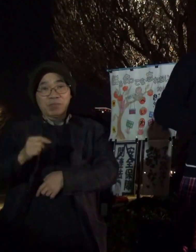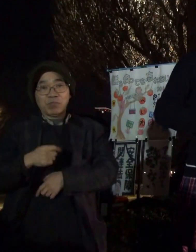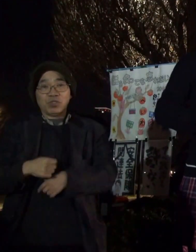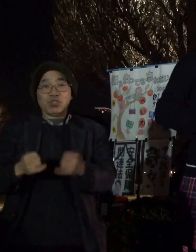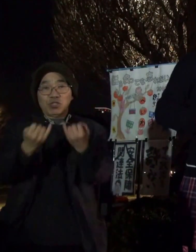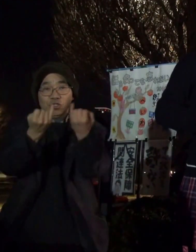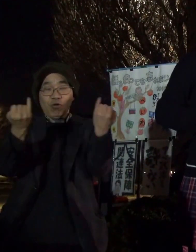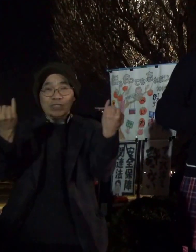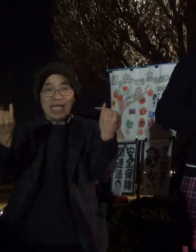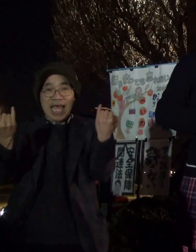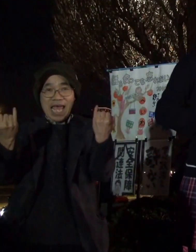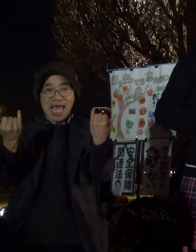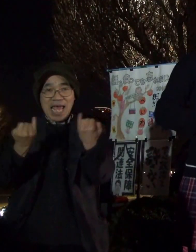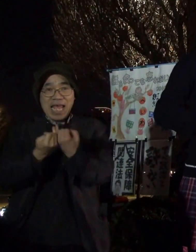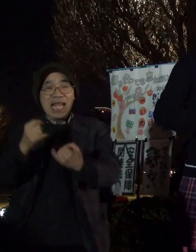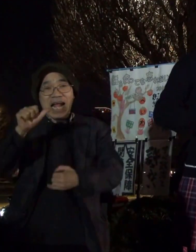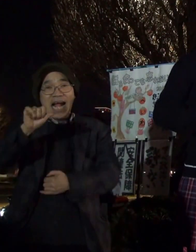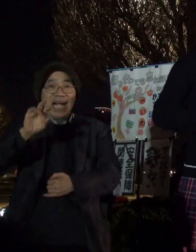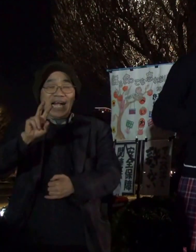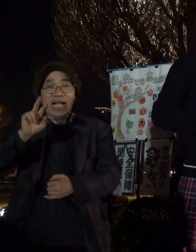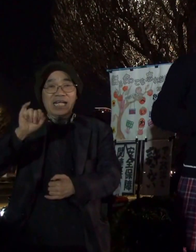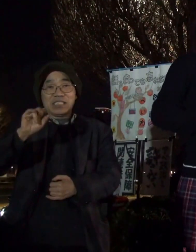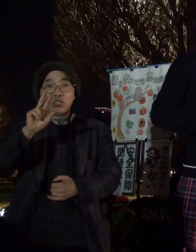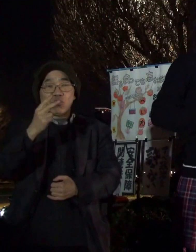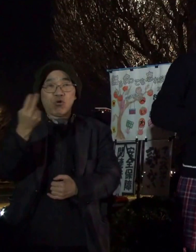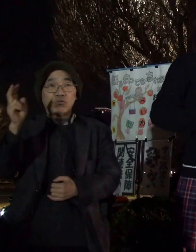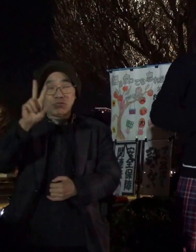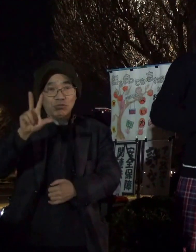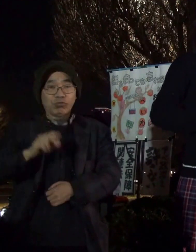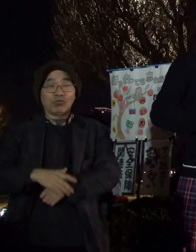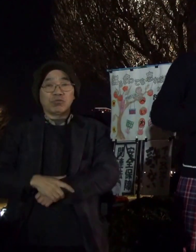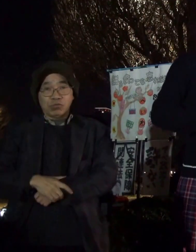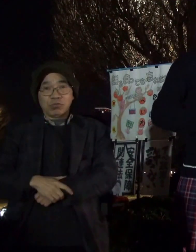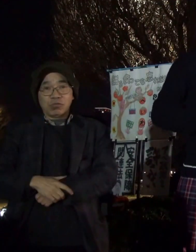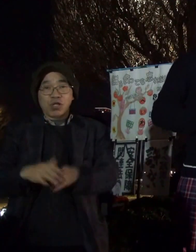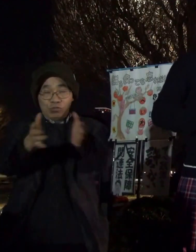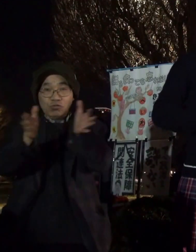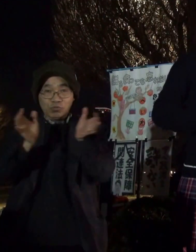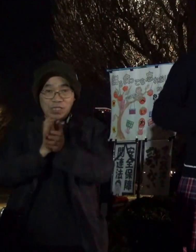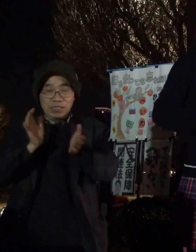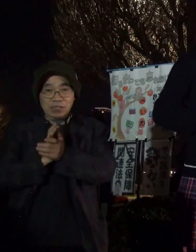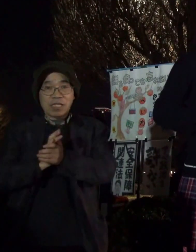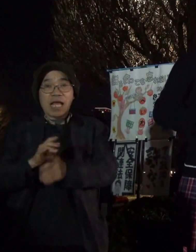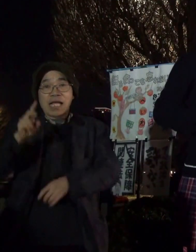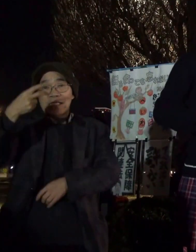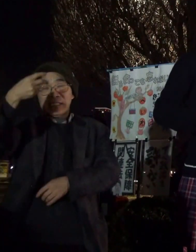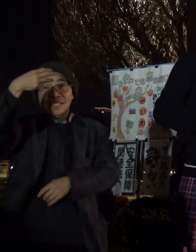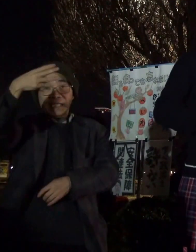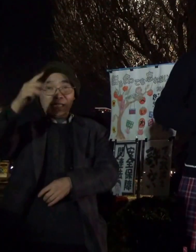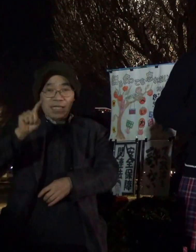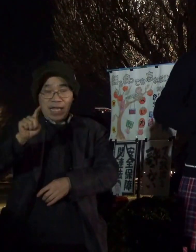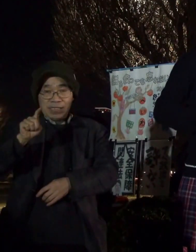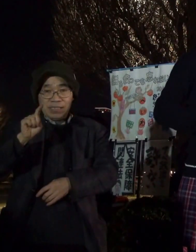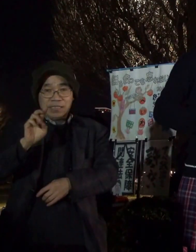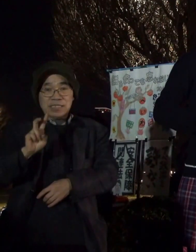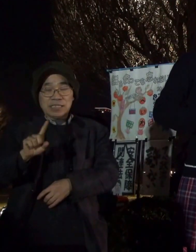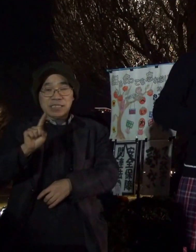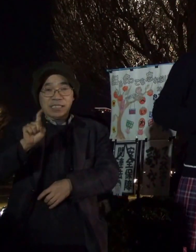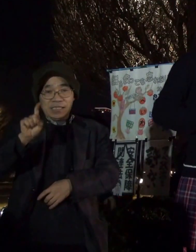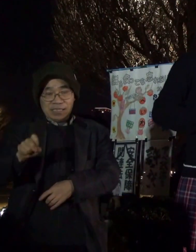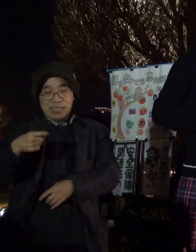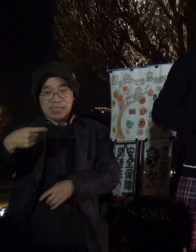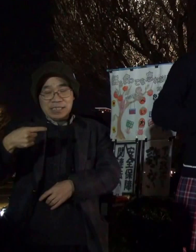イドルグループで、ありがとうございます。 3.11 以降は原発事故の恐ろしさを知り、脱原